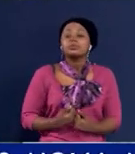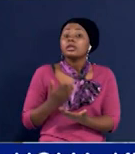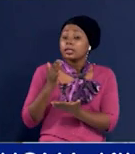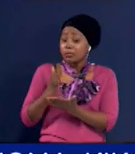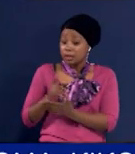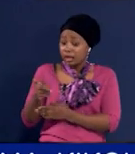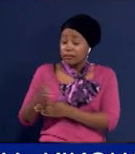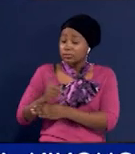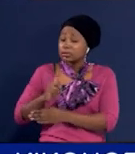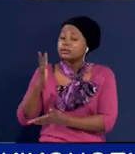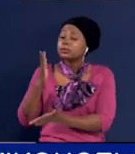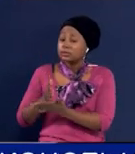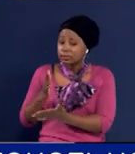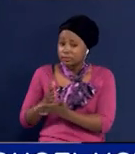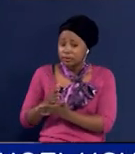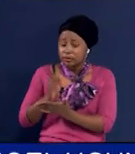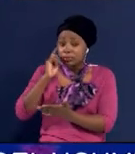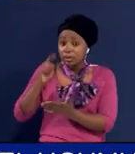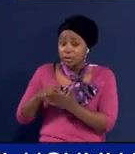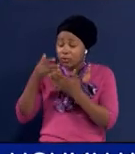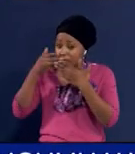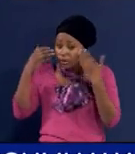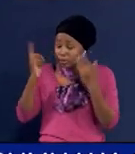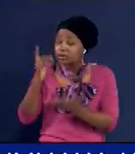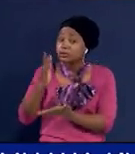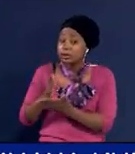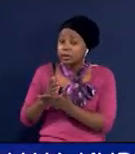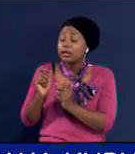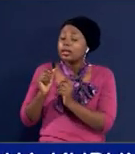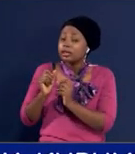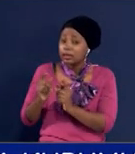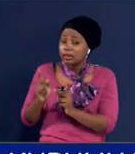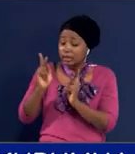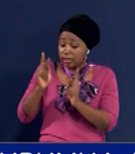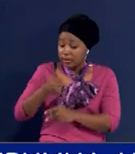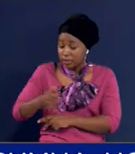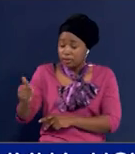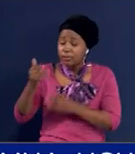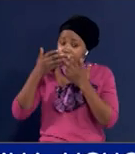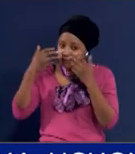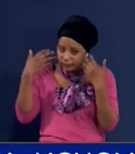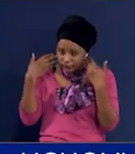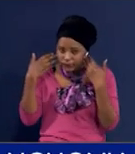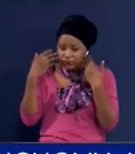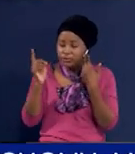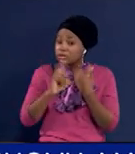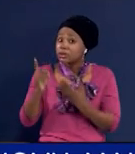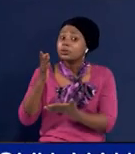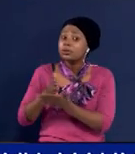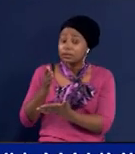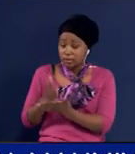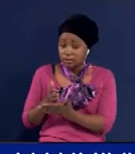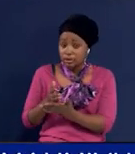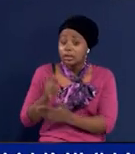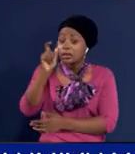sahihi, kwa maana ya uvaaji ambao si sahihi, lakini vile vile kama barakoa yenyewe haiko sahihi sana,